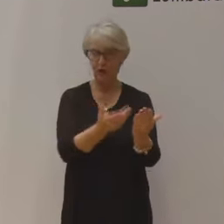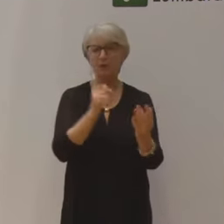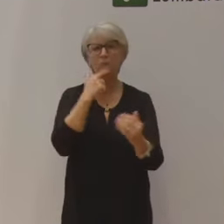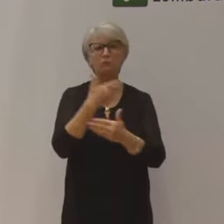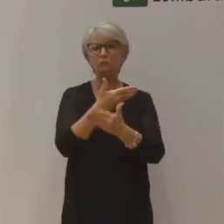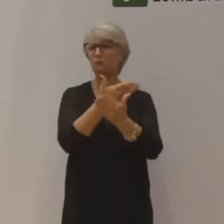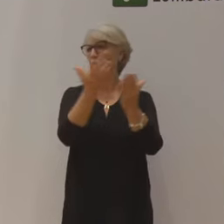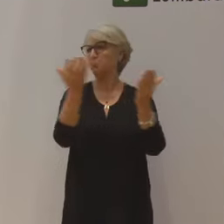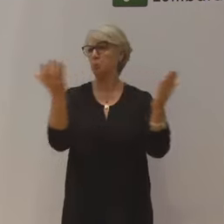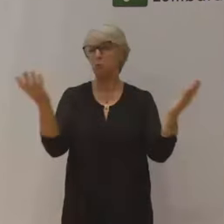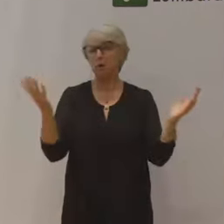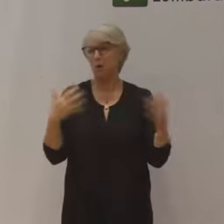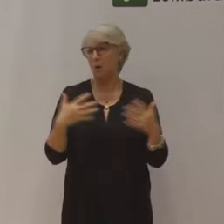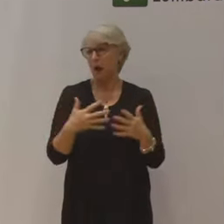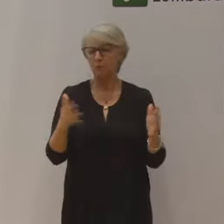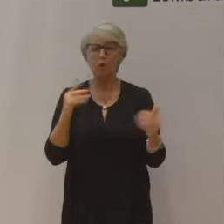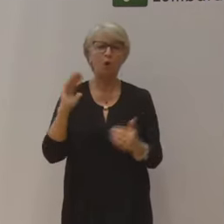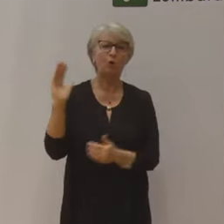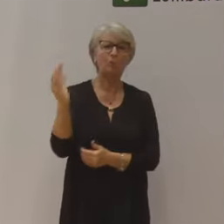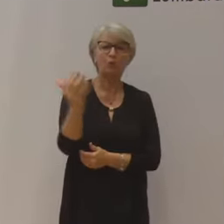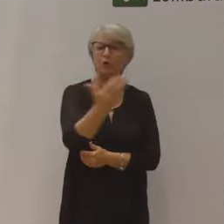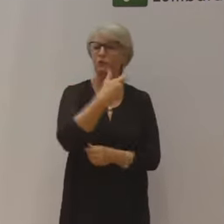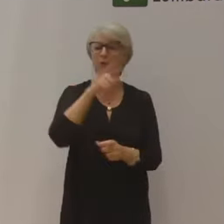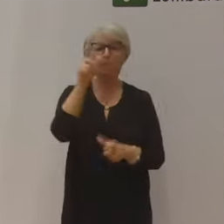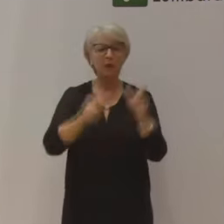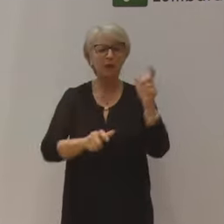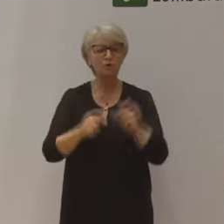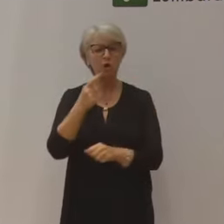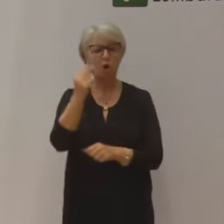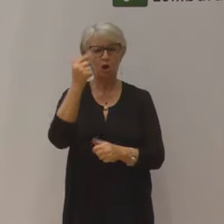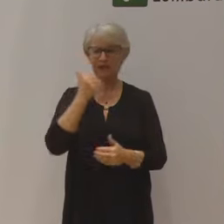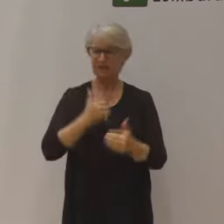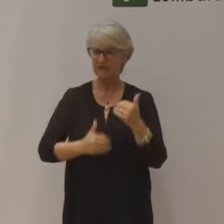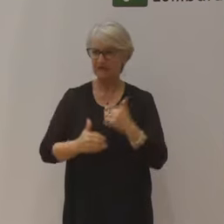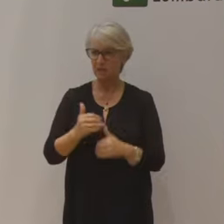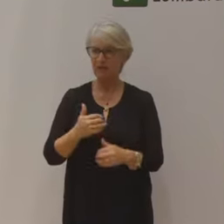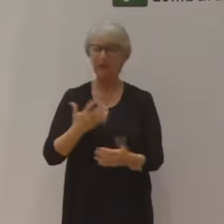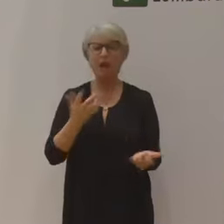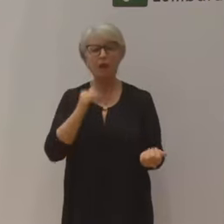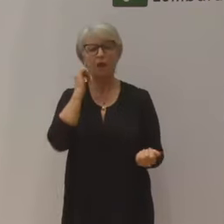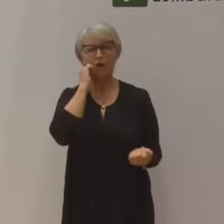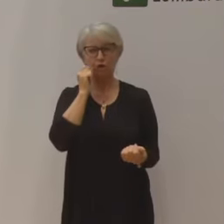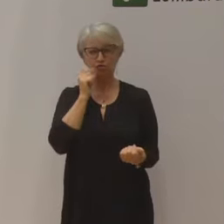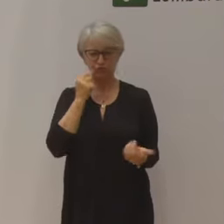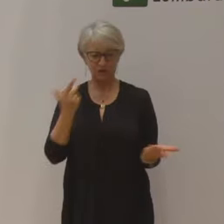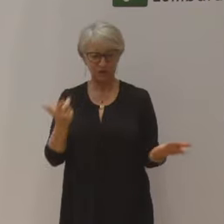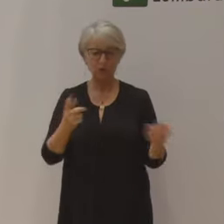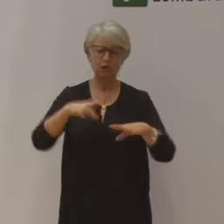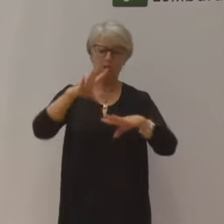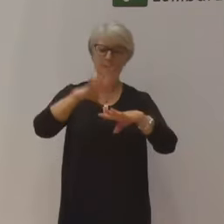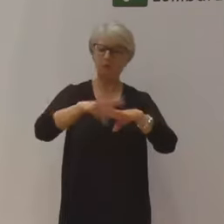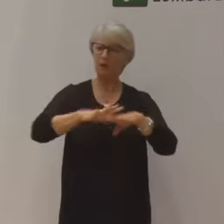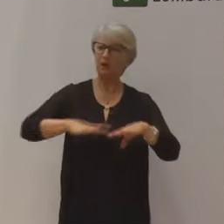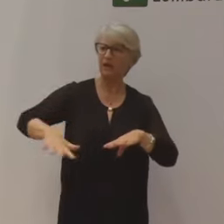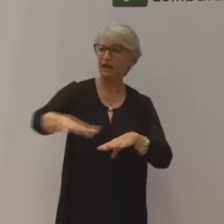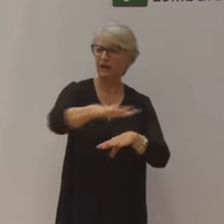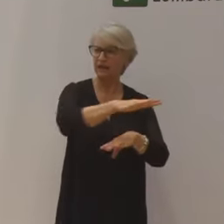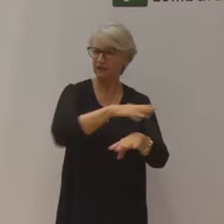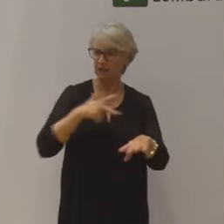pubblico molto ampio, quindi coinvolge direttamente le persone con disabilità, i loro genitori e tutta la rete sociale di